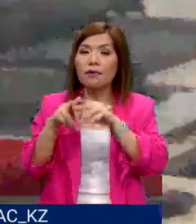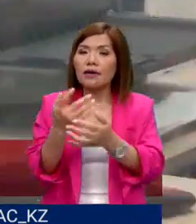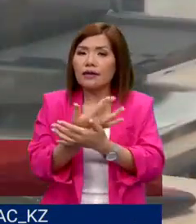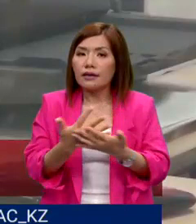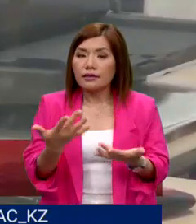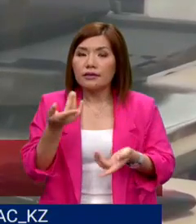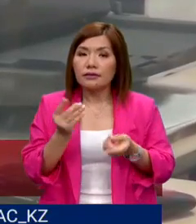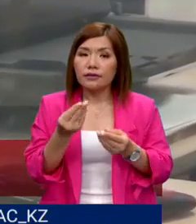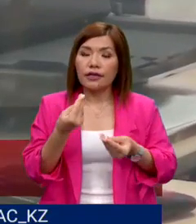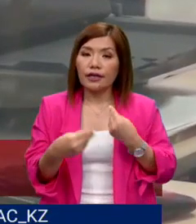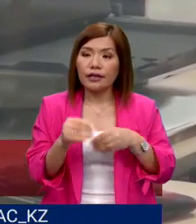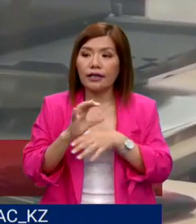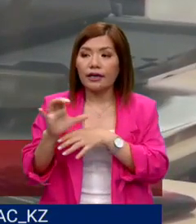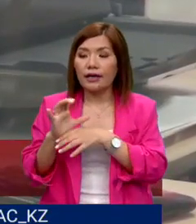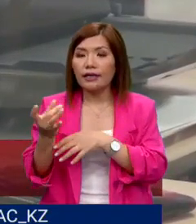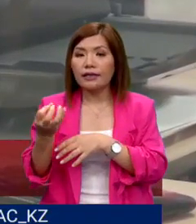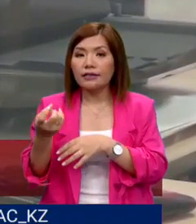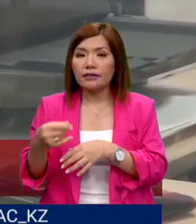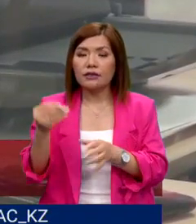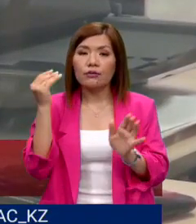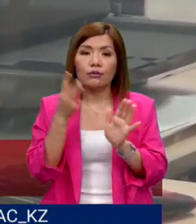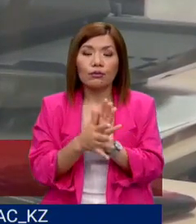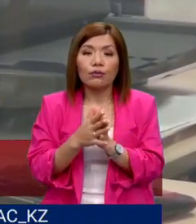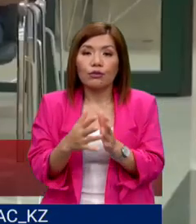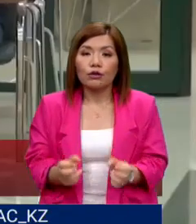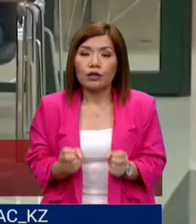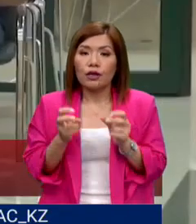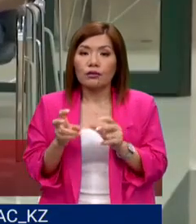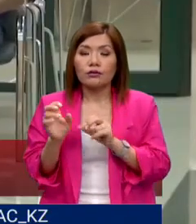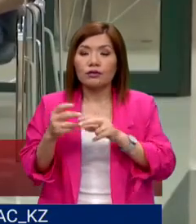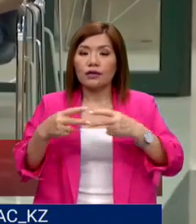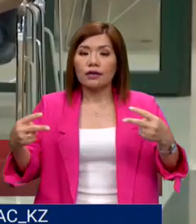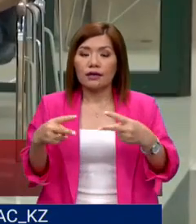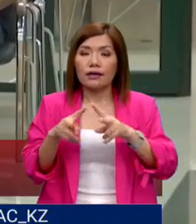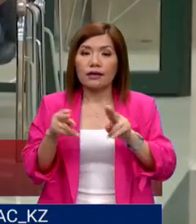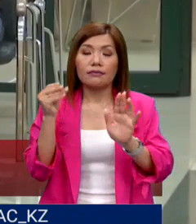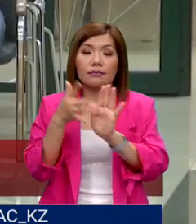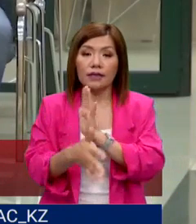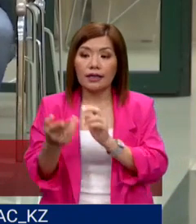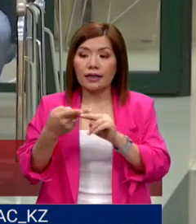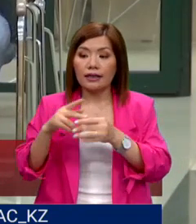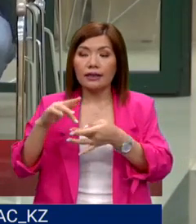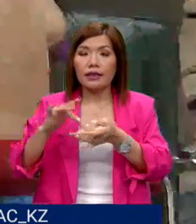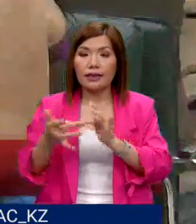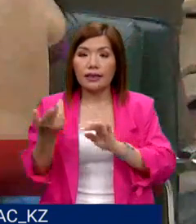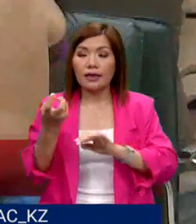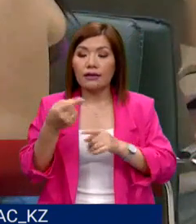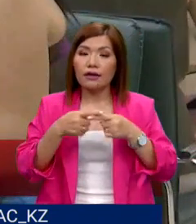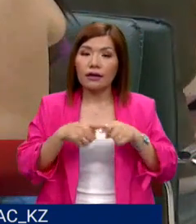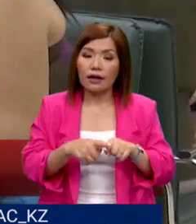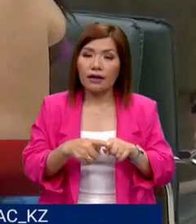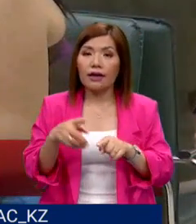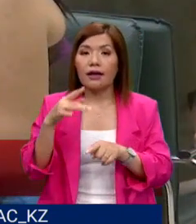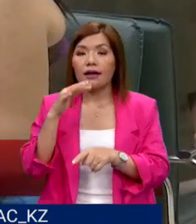сарайы, эмиссия, инкассацияға кетеді. Яғни қауіпсіздікке жұмсалатын ақшамен бірдей шығын. Қазір бұл технология Оңтүстік Корея,